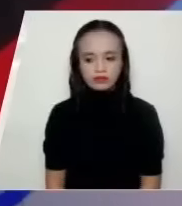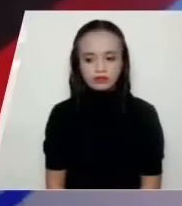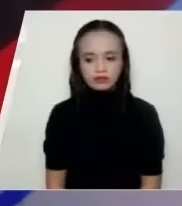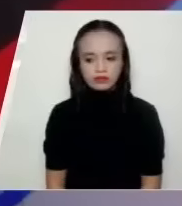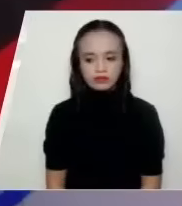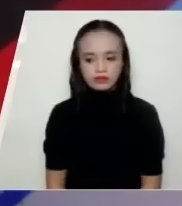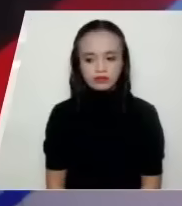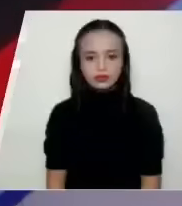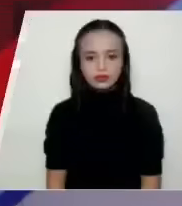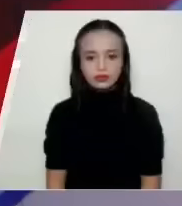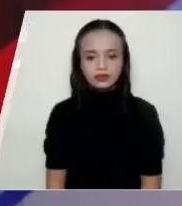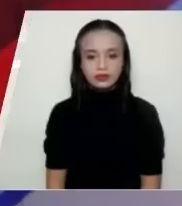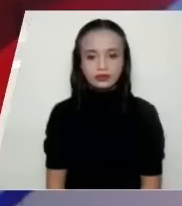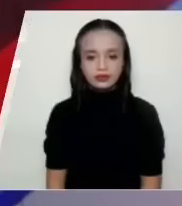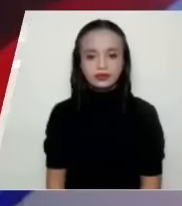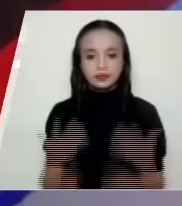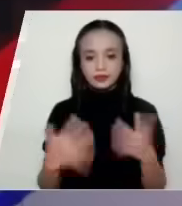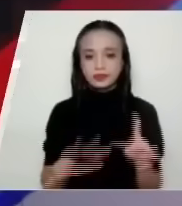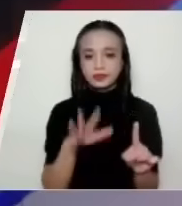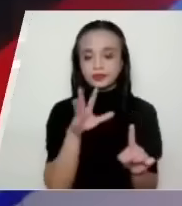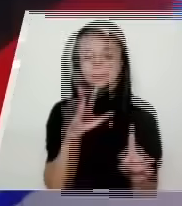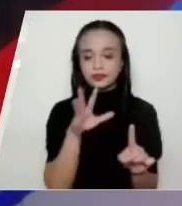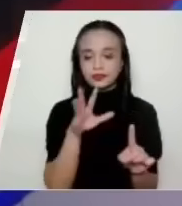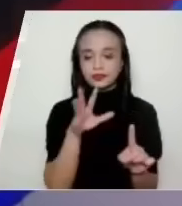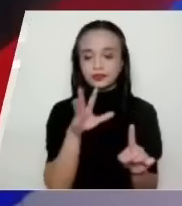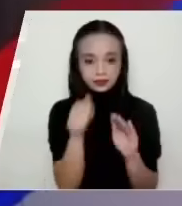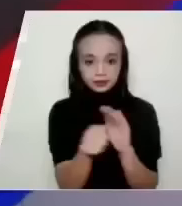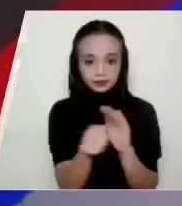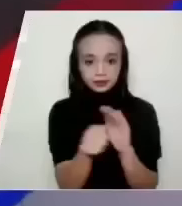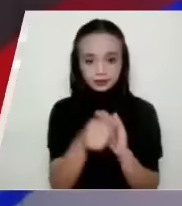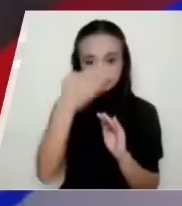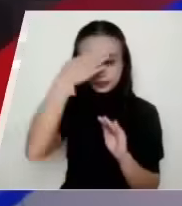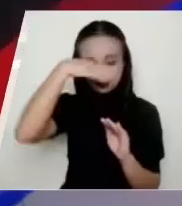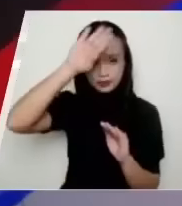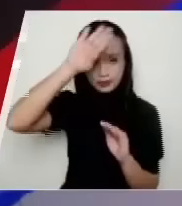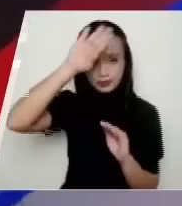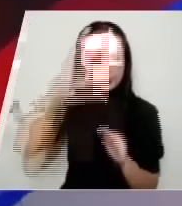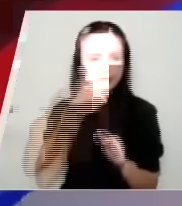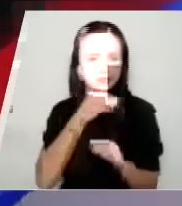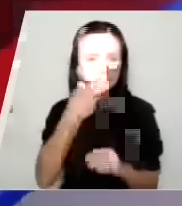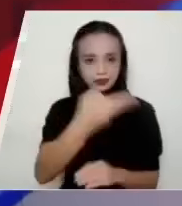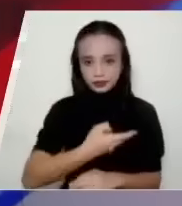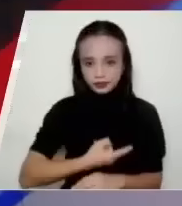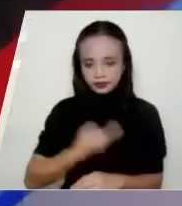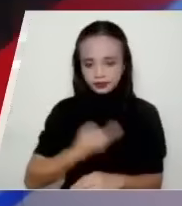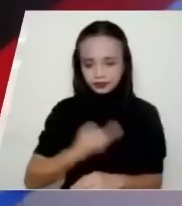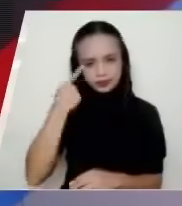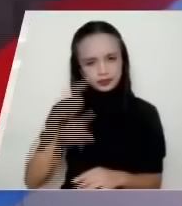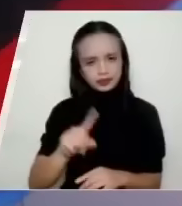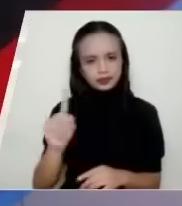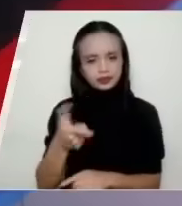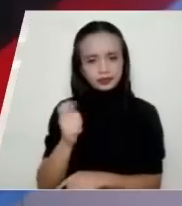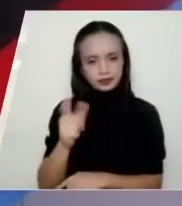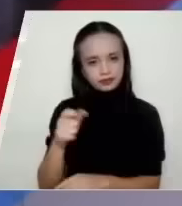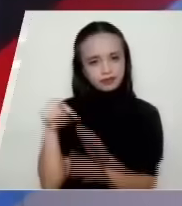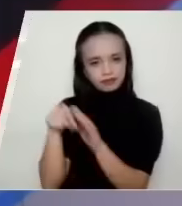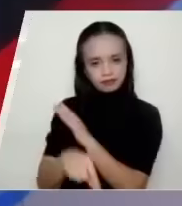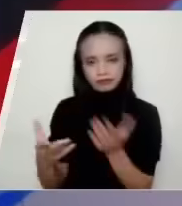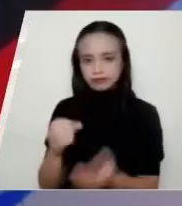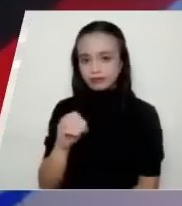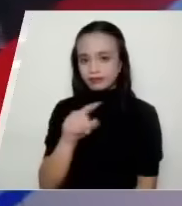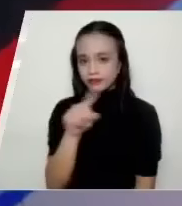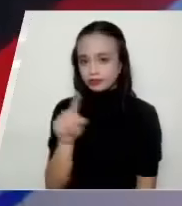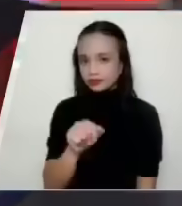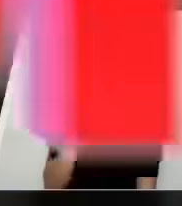Natunton matapos magtago sa Cavite ang umunoy gun for hire na iniugnay sa serya ng mga patayan sa Ozamis. Narito ang eksklusibo